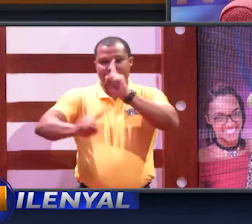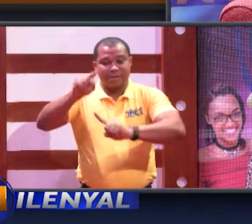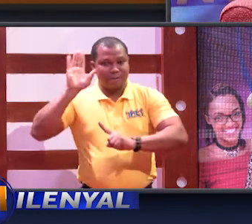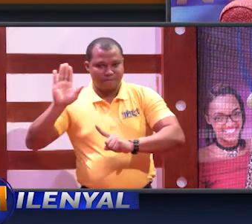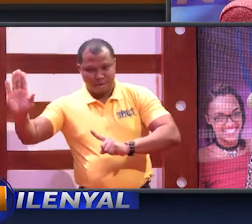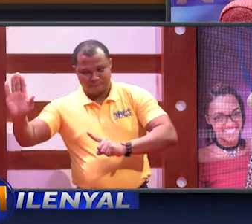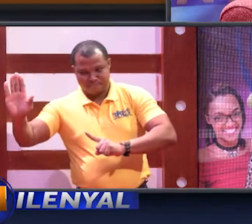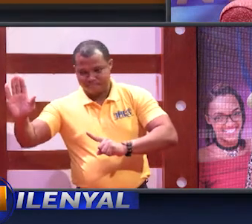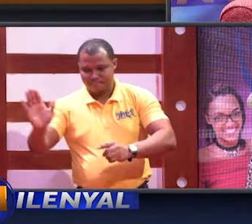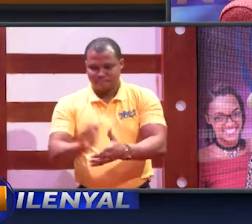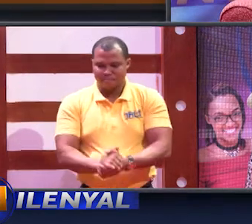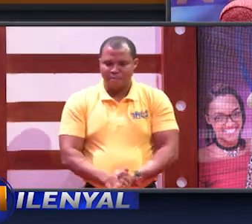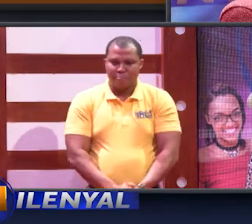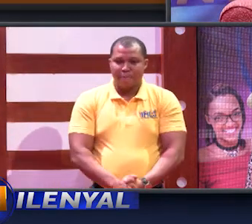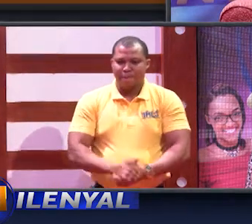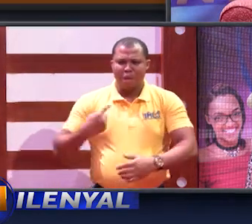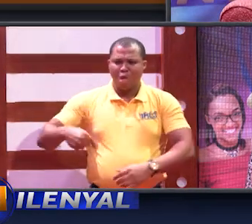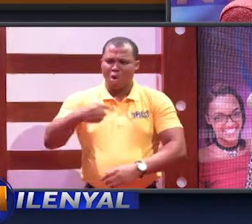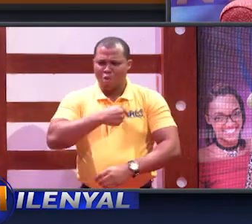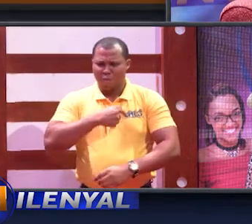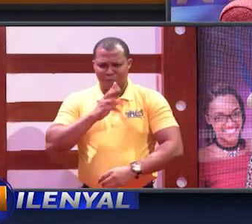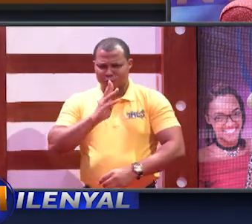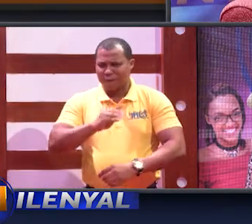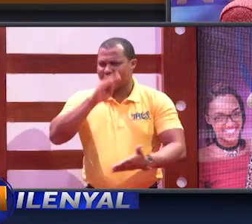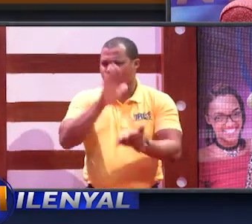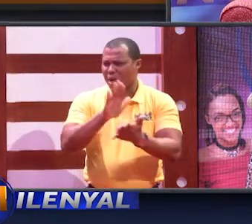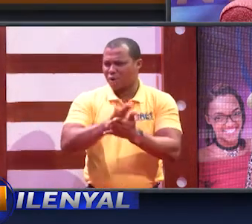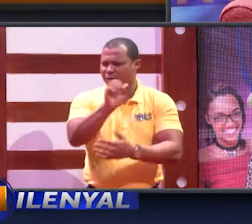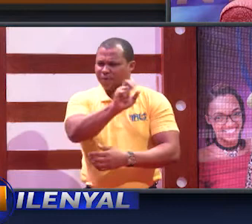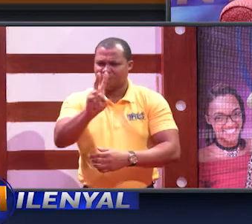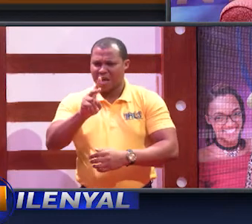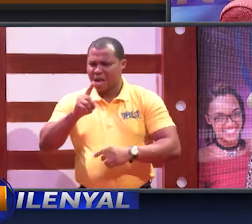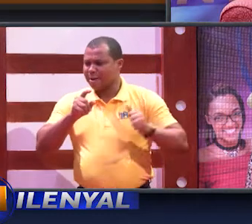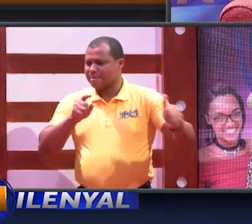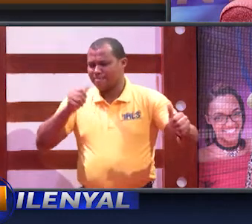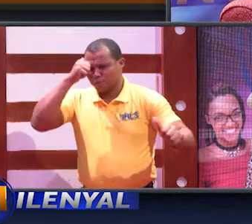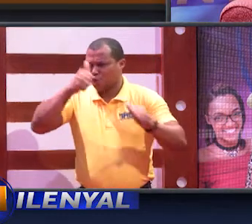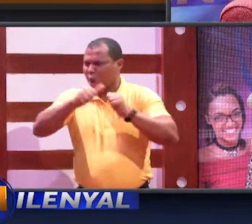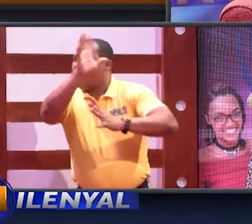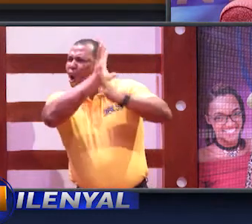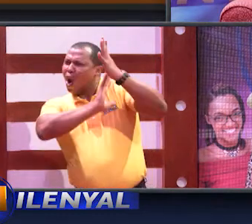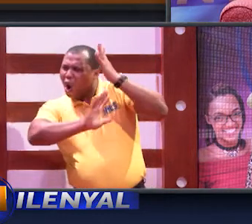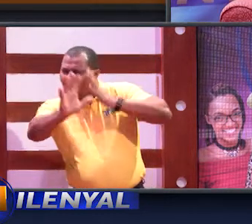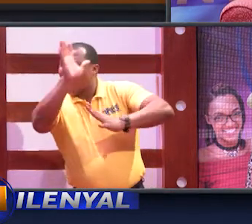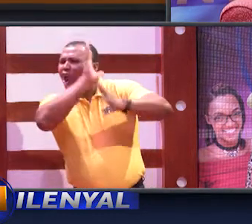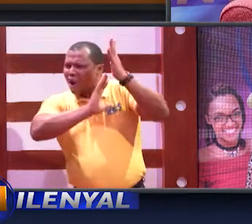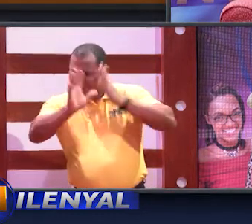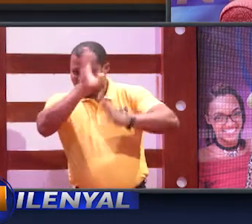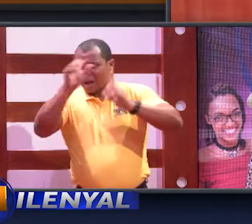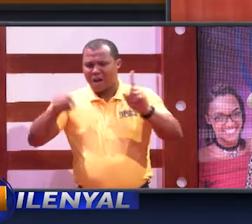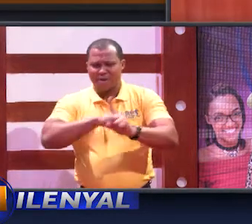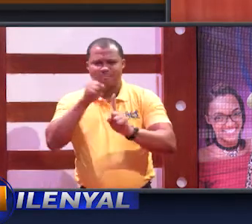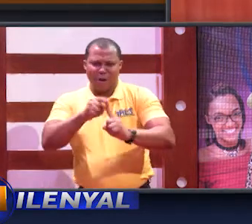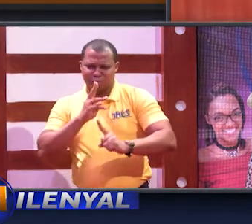parler. OK. Mais nous parler de Saint-Vincent justement parce que moi même me songer et longtemps de pouvoir parler de monde qui a